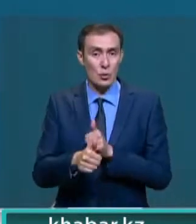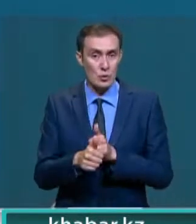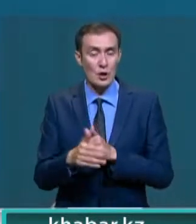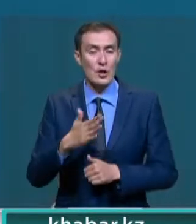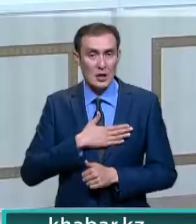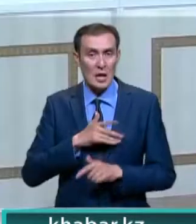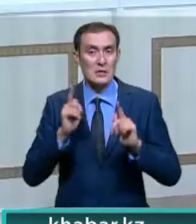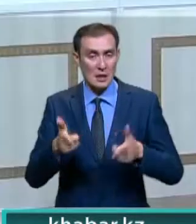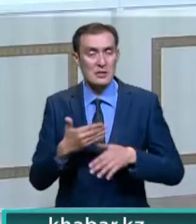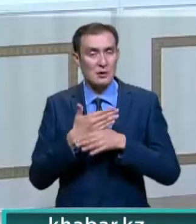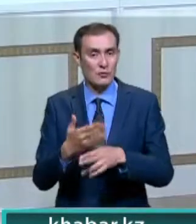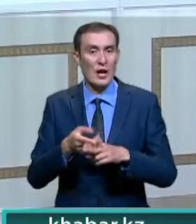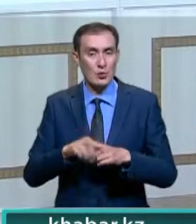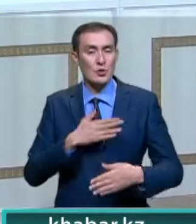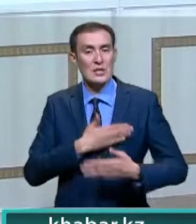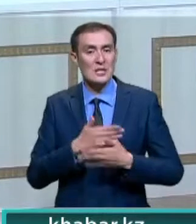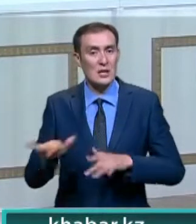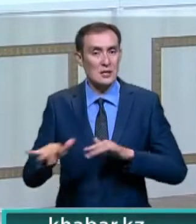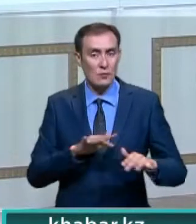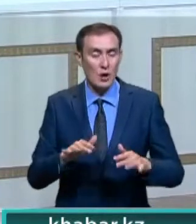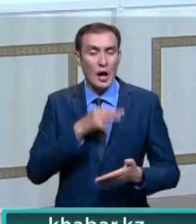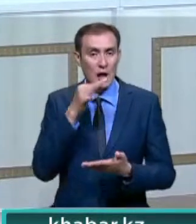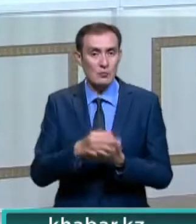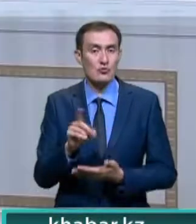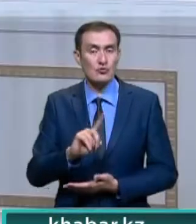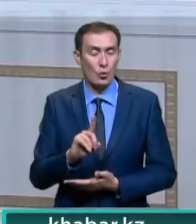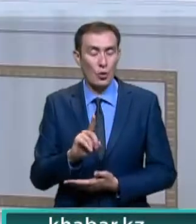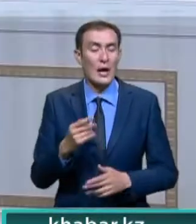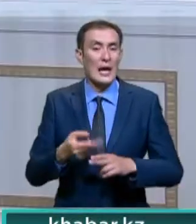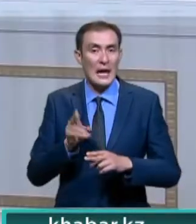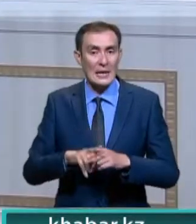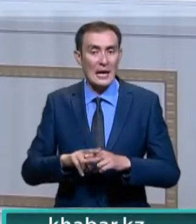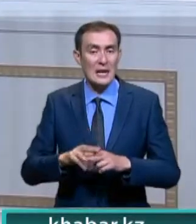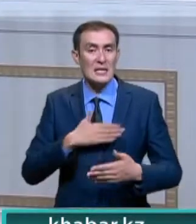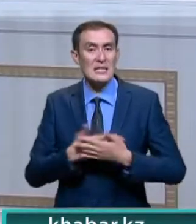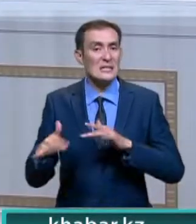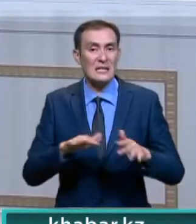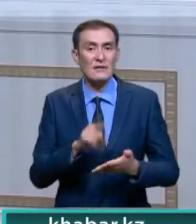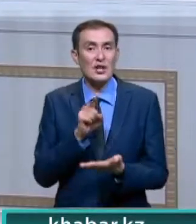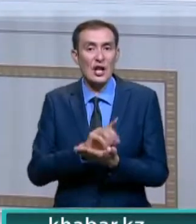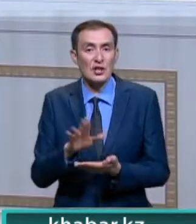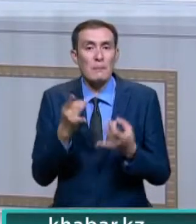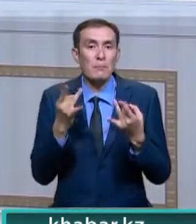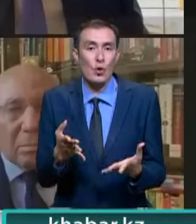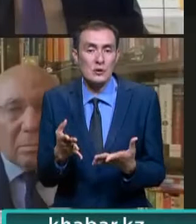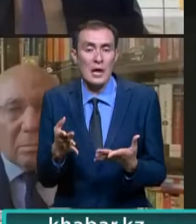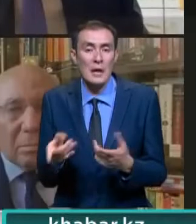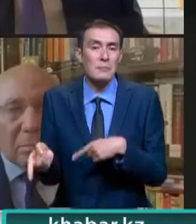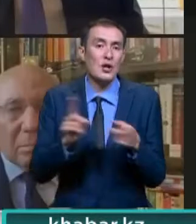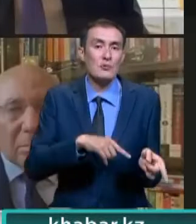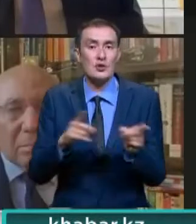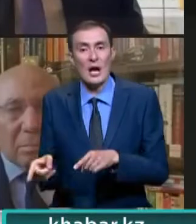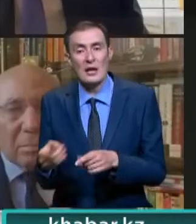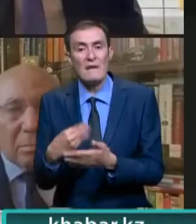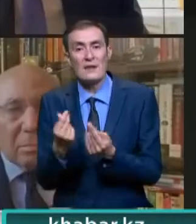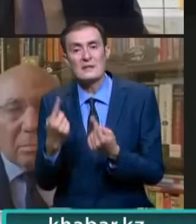Я поддерживаю данную инициативу. Отмечу, что эта инициатива не должна просто перемещать существующих